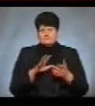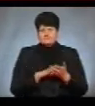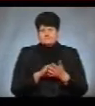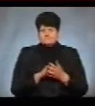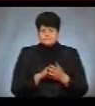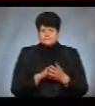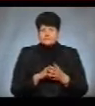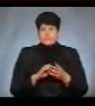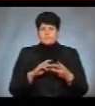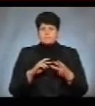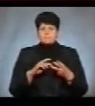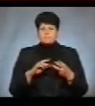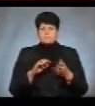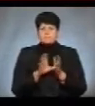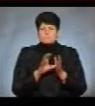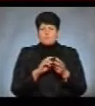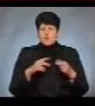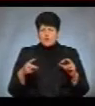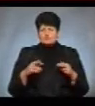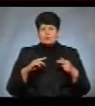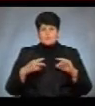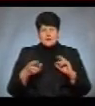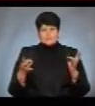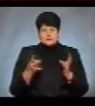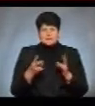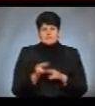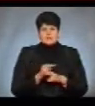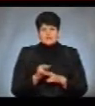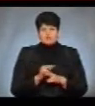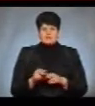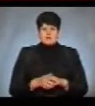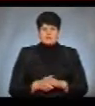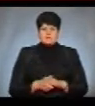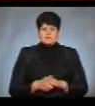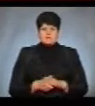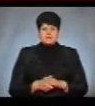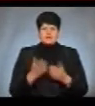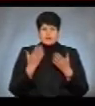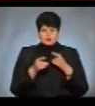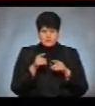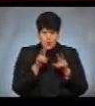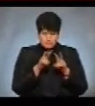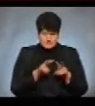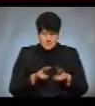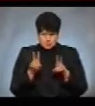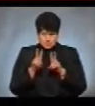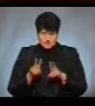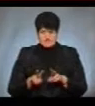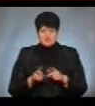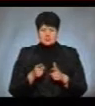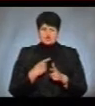Дану проводку замінити, відремонтувати, якщо вони є в такому стані. Якщо ви, обстежуючи такі,